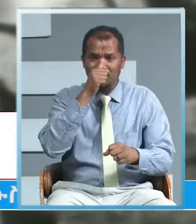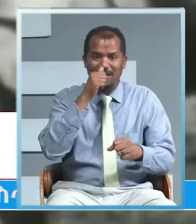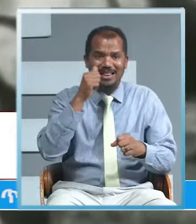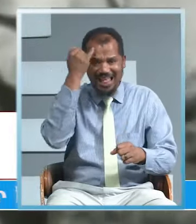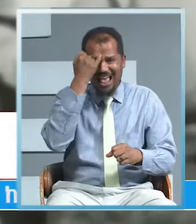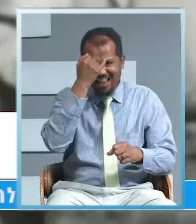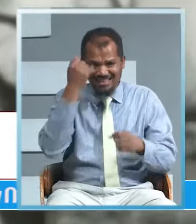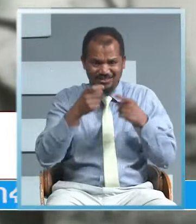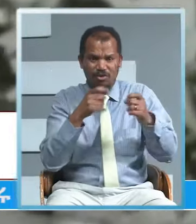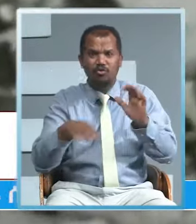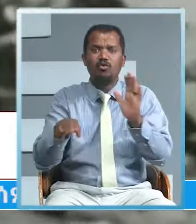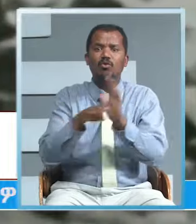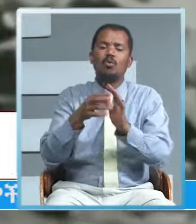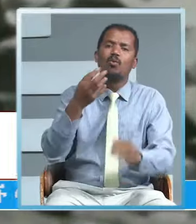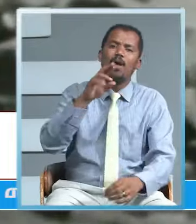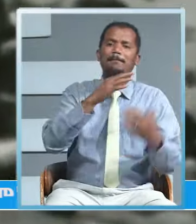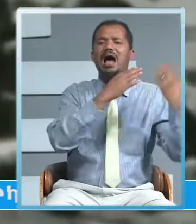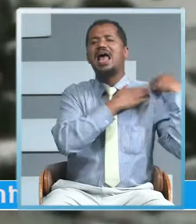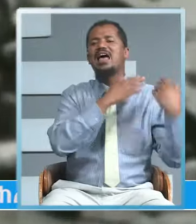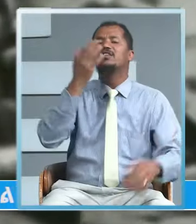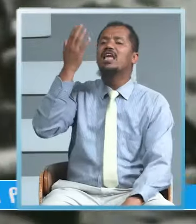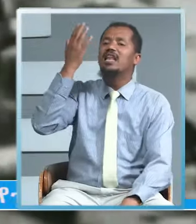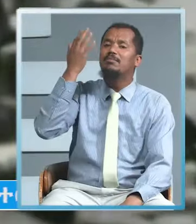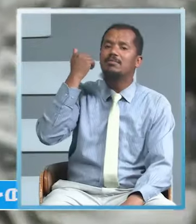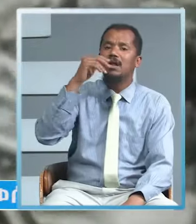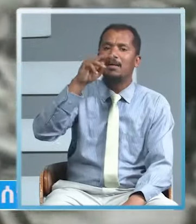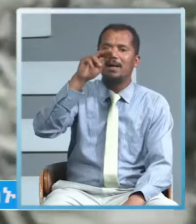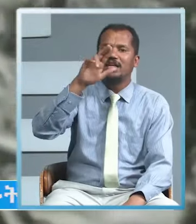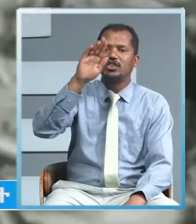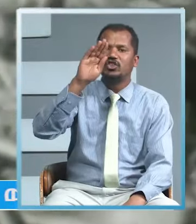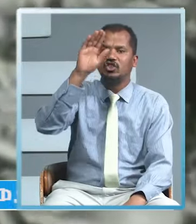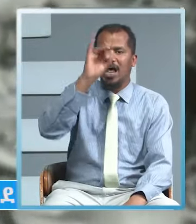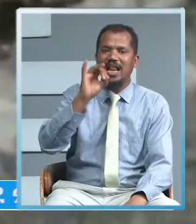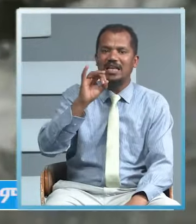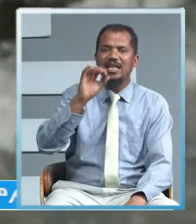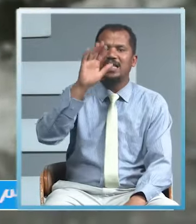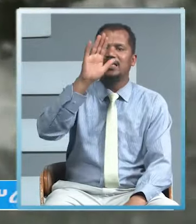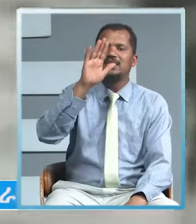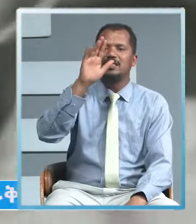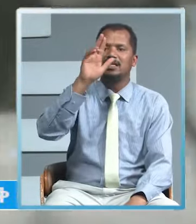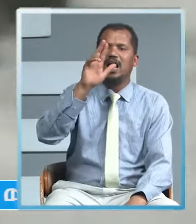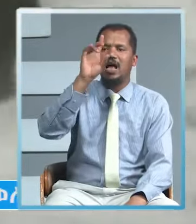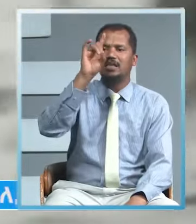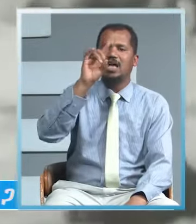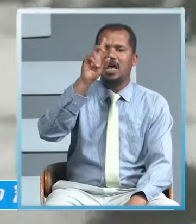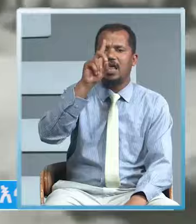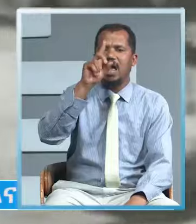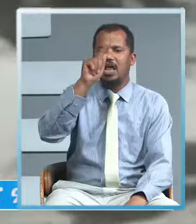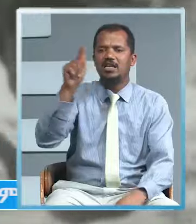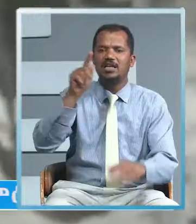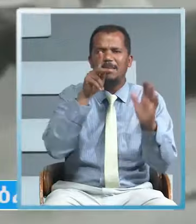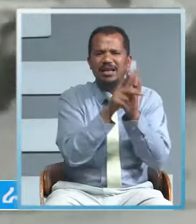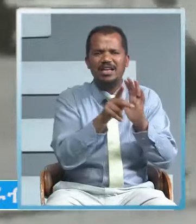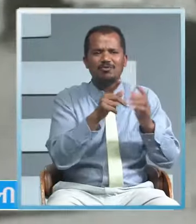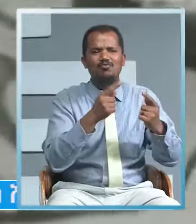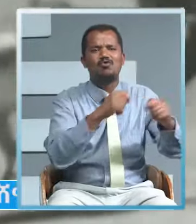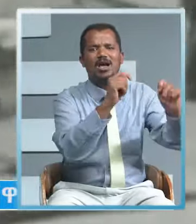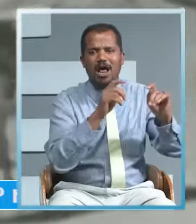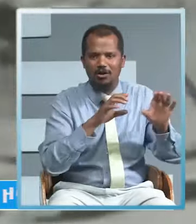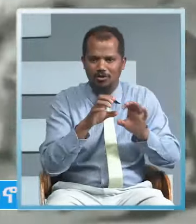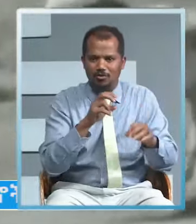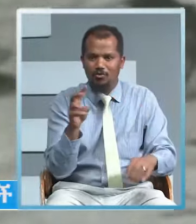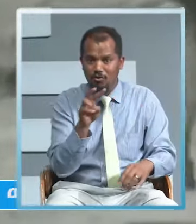ጣሊያን አስተዳደር ተወካይ ወይም ኃላፊ የነበረውን ማርሻል ሩዶልፍ ግራዚያኒን ለመግደል ሙከራ አደረጉ።